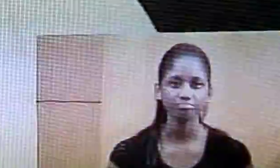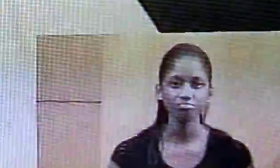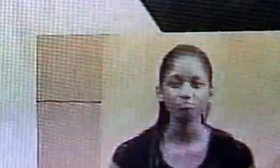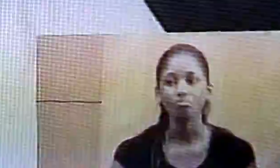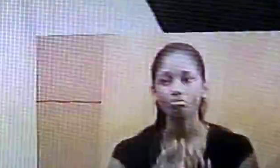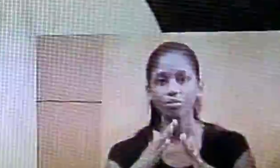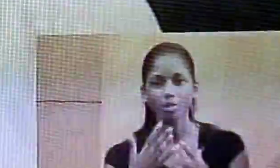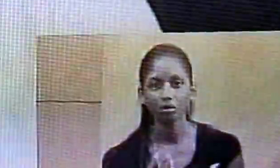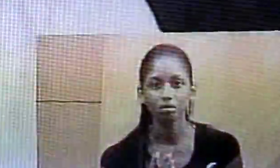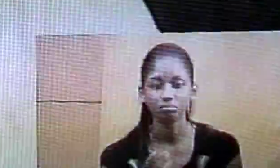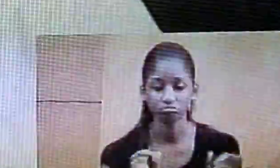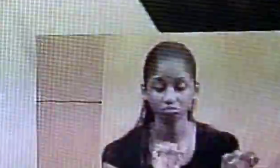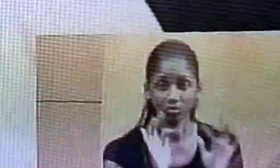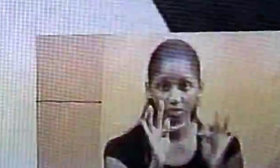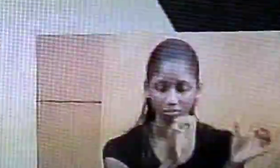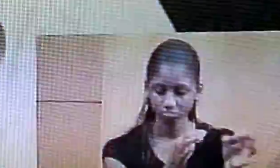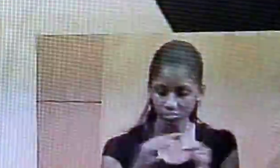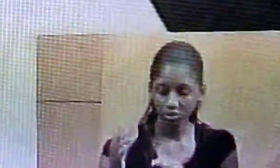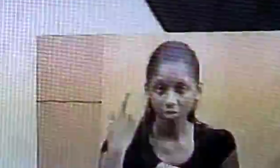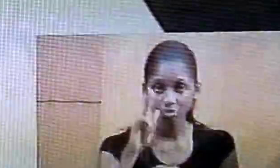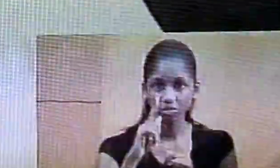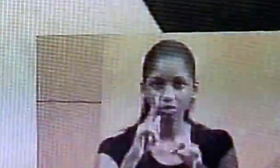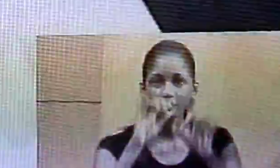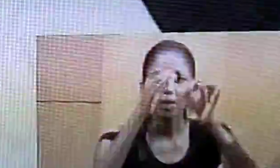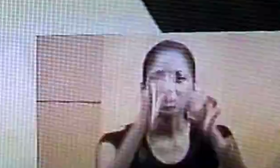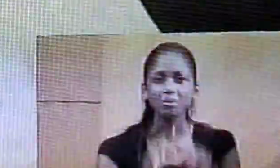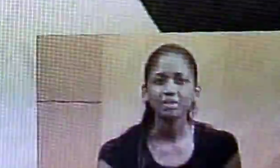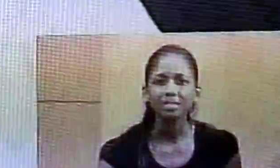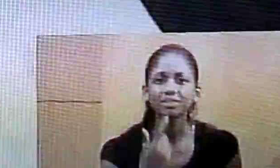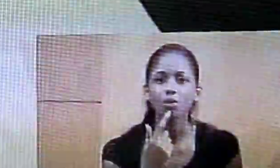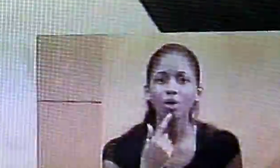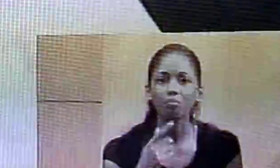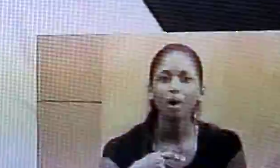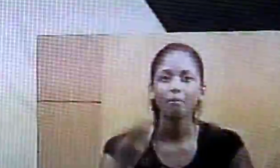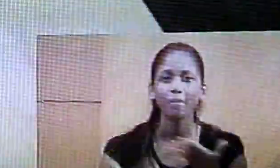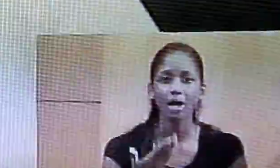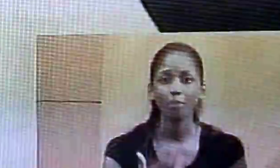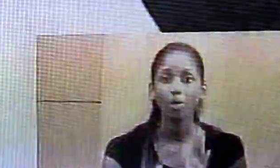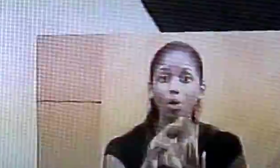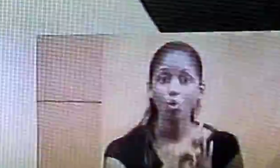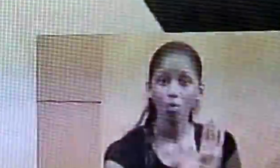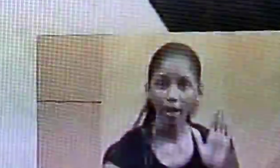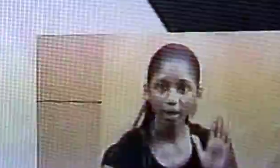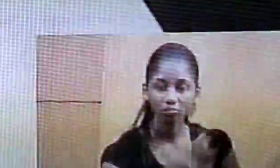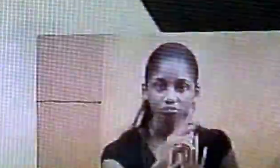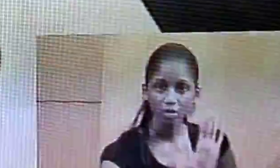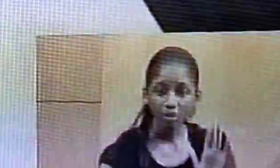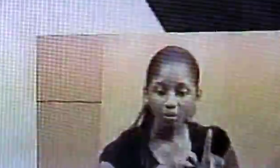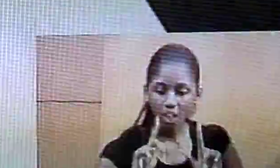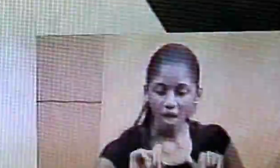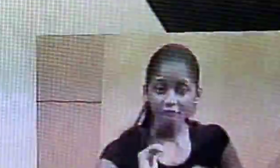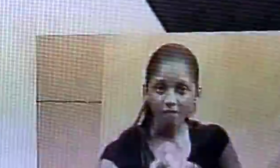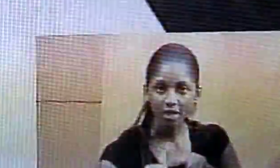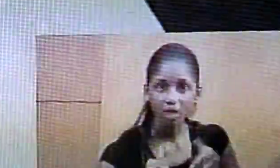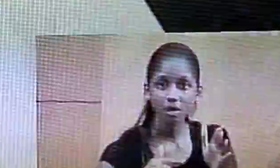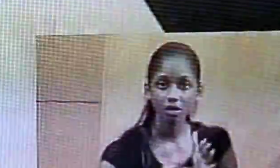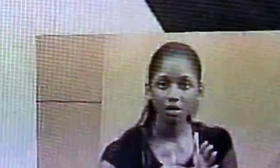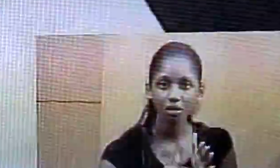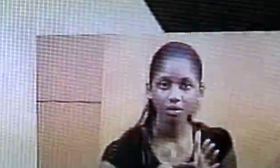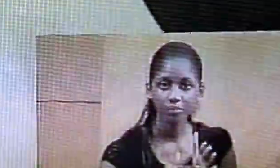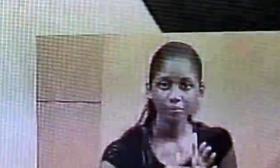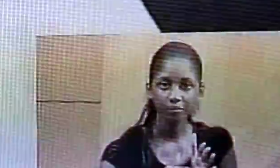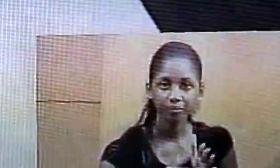Alors la régularité en comptabilité, elle s'entend par rapport aux règles et procédures en vigueur au moment.